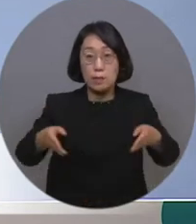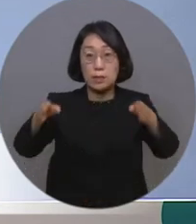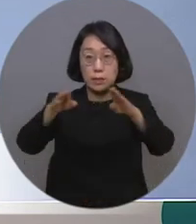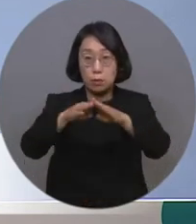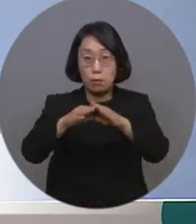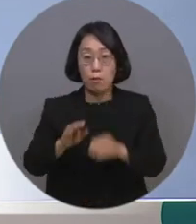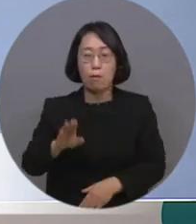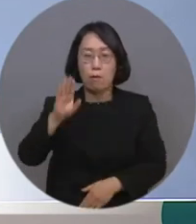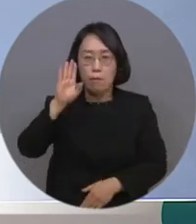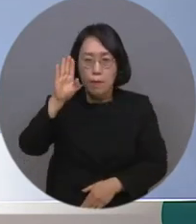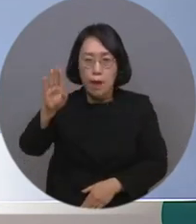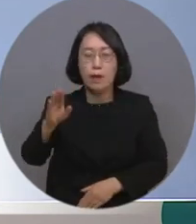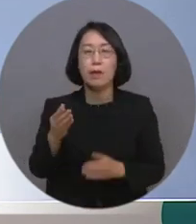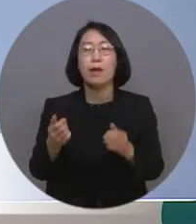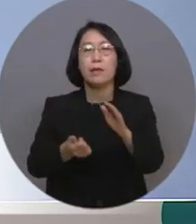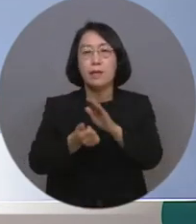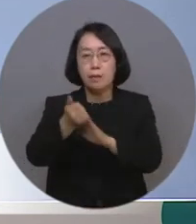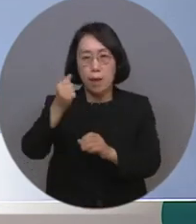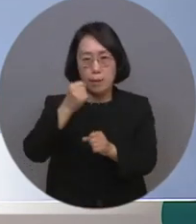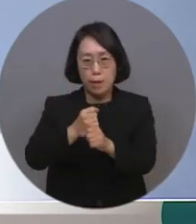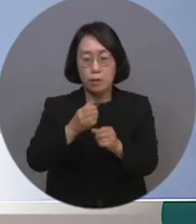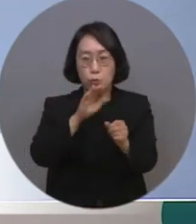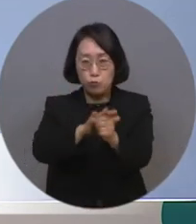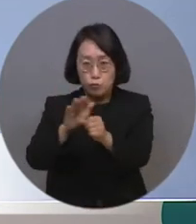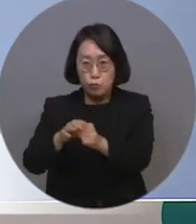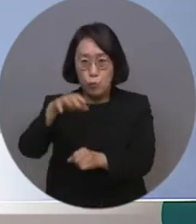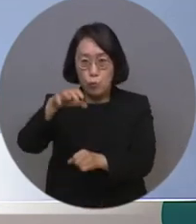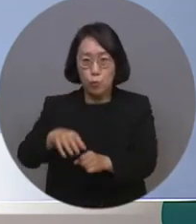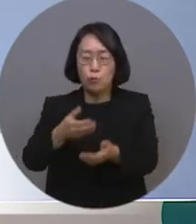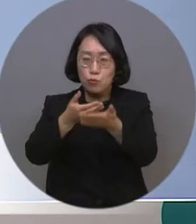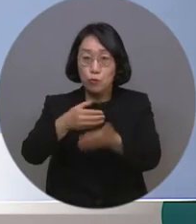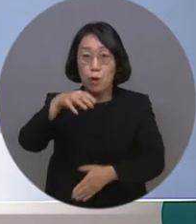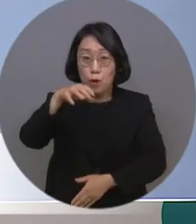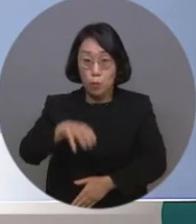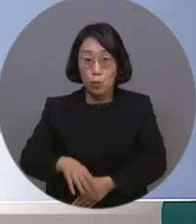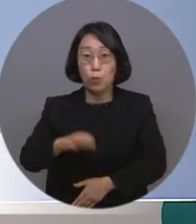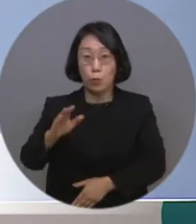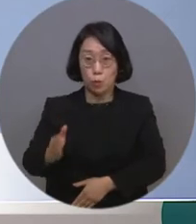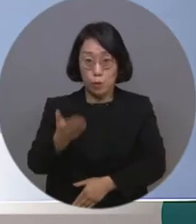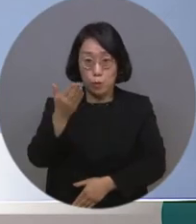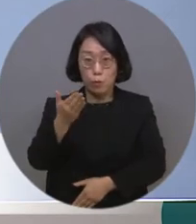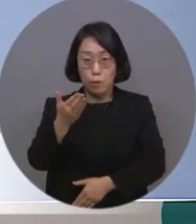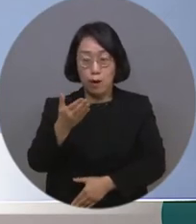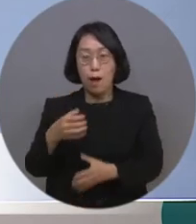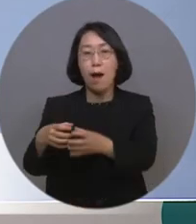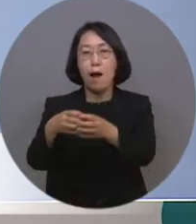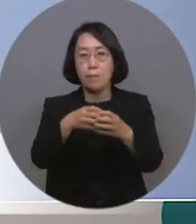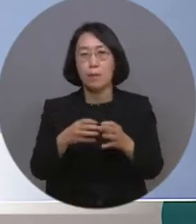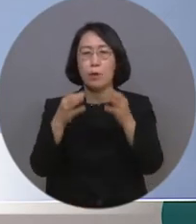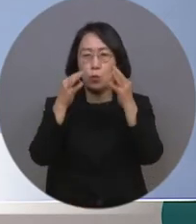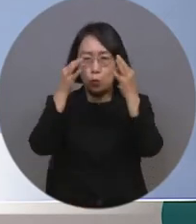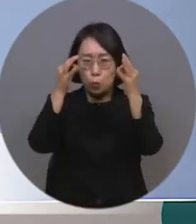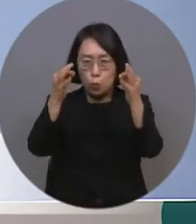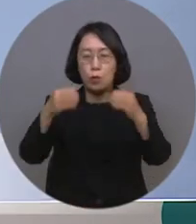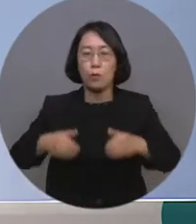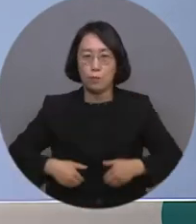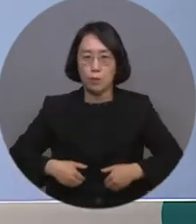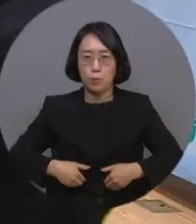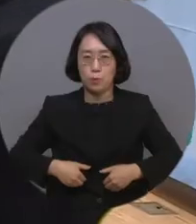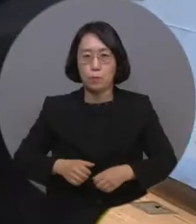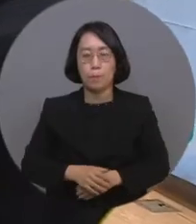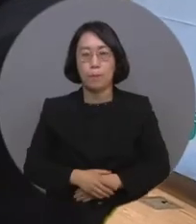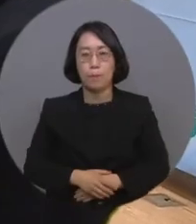일의 희망을 만들어가는 든든한 교두보로 자리매김을 할 수 있도록 함께 노력해 줬으면 좋겠다는